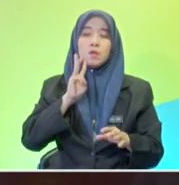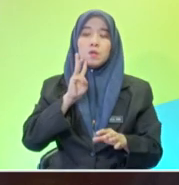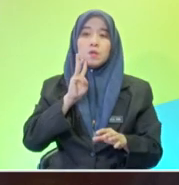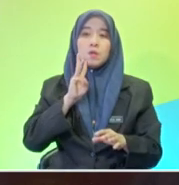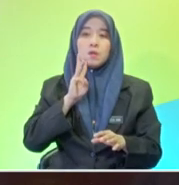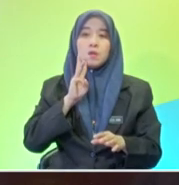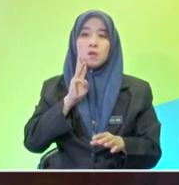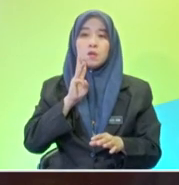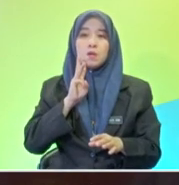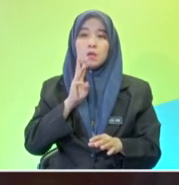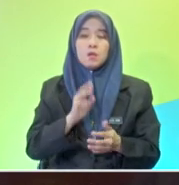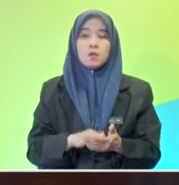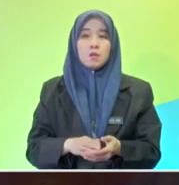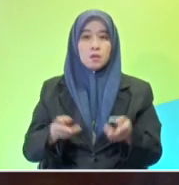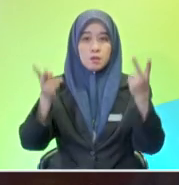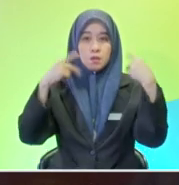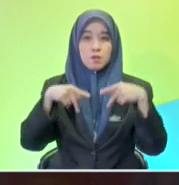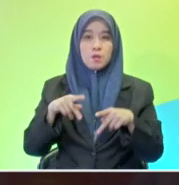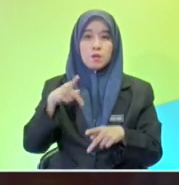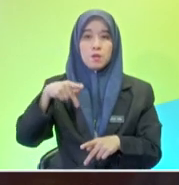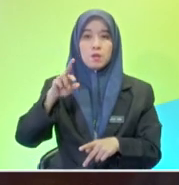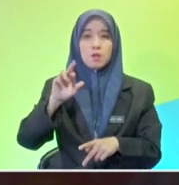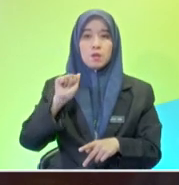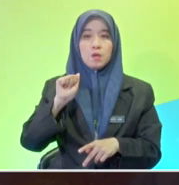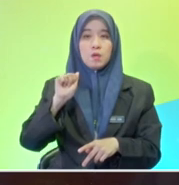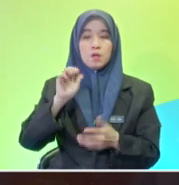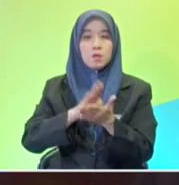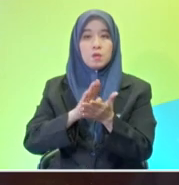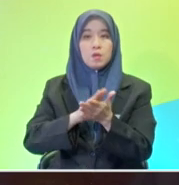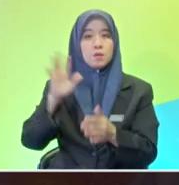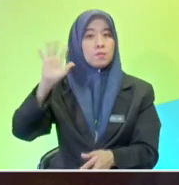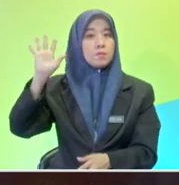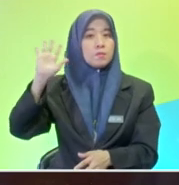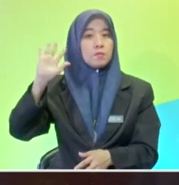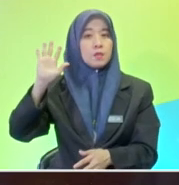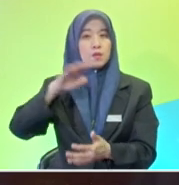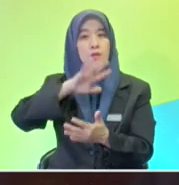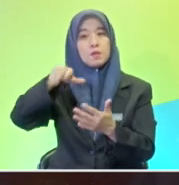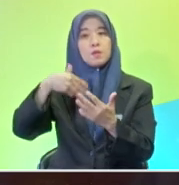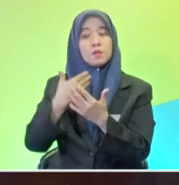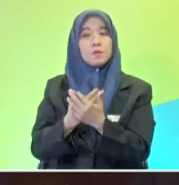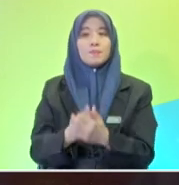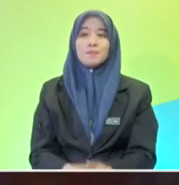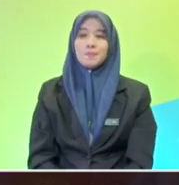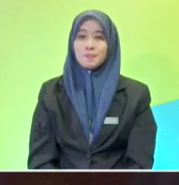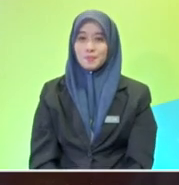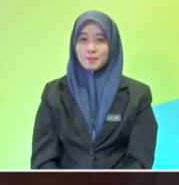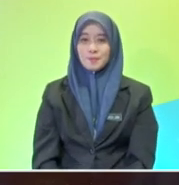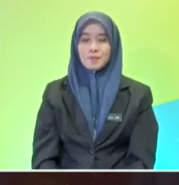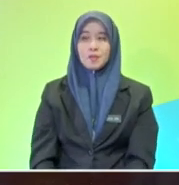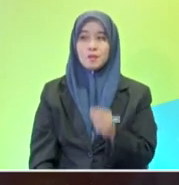di slot prasekolah hanya Didik TV KPM Bye semua cikgu cikgu nak nyanyi lagu kanahah